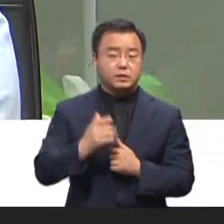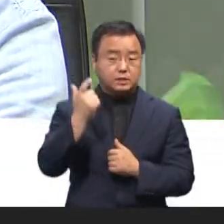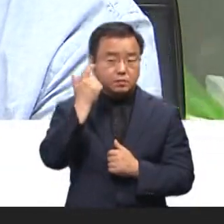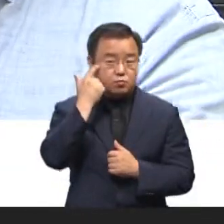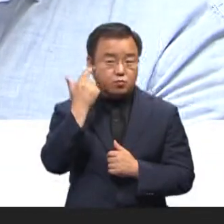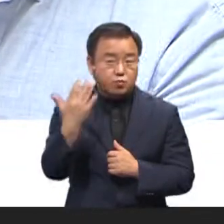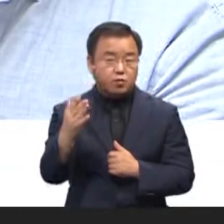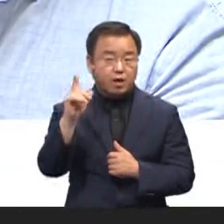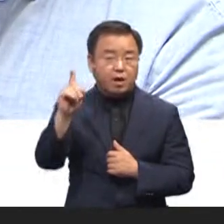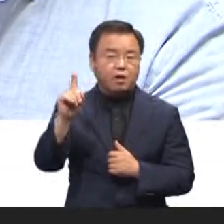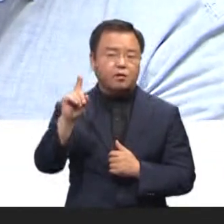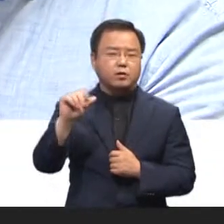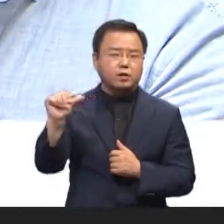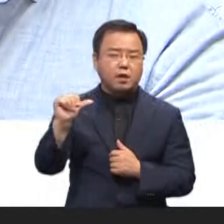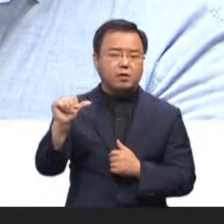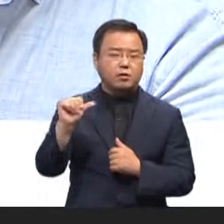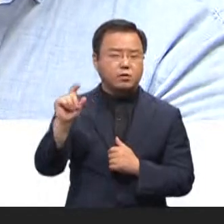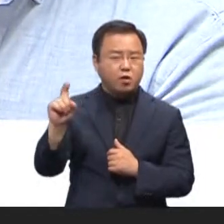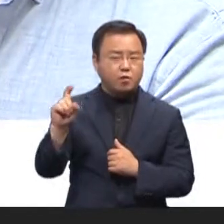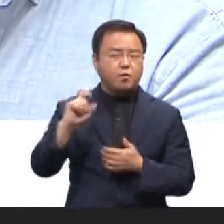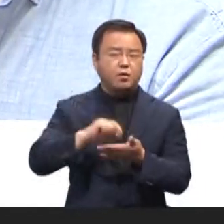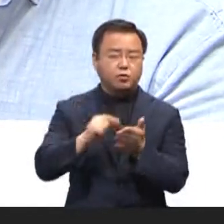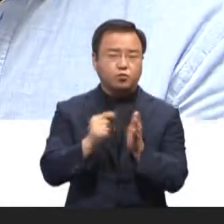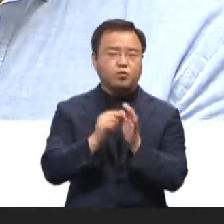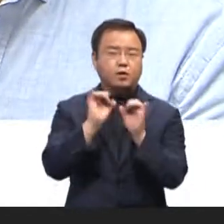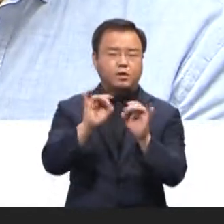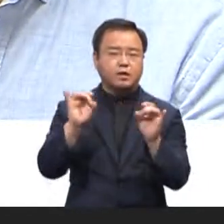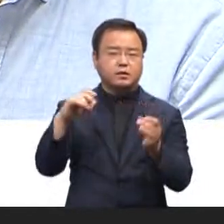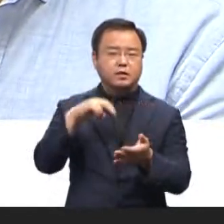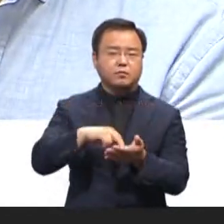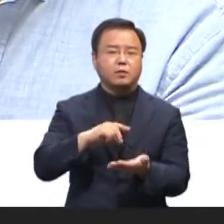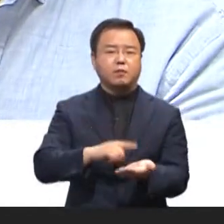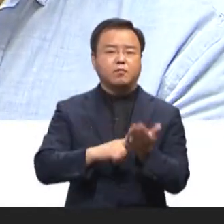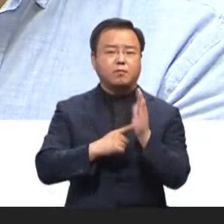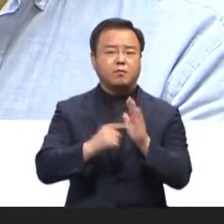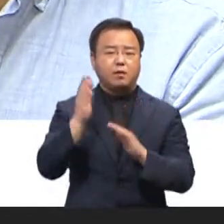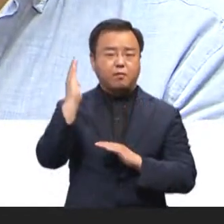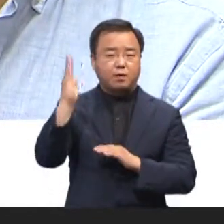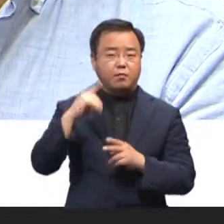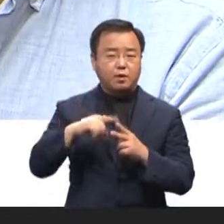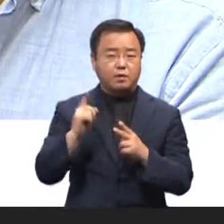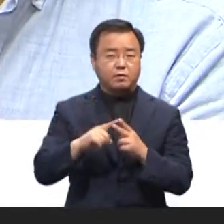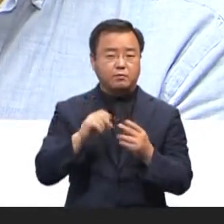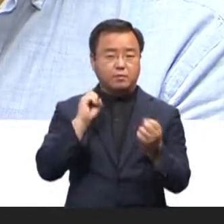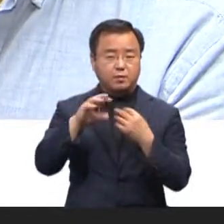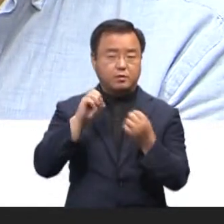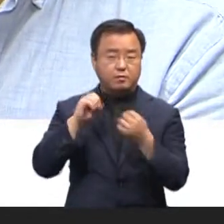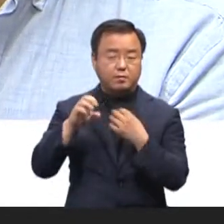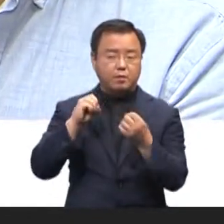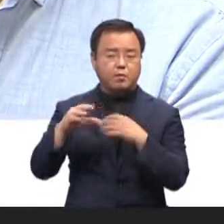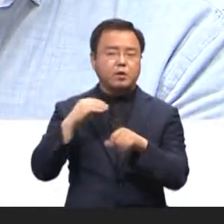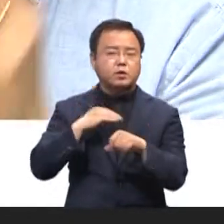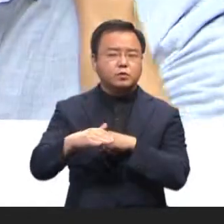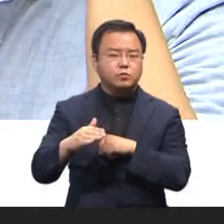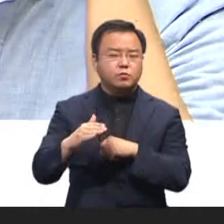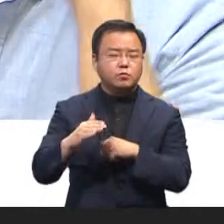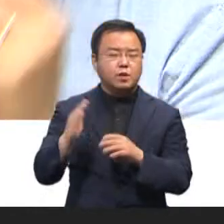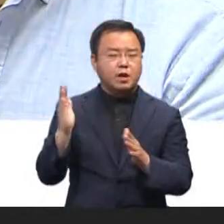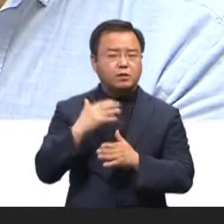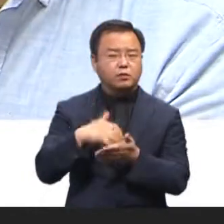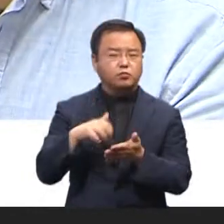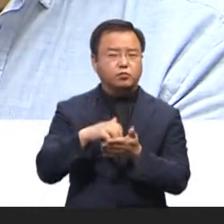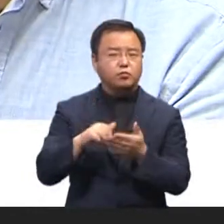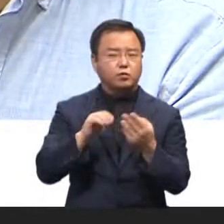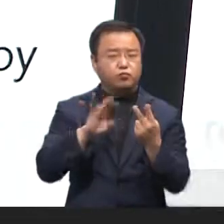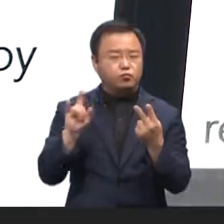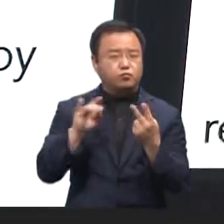뭐 5명, 10명 학생이 이제 각자의 그런 관점을 얘기하고 발표를 하든 코멘트를 남기는 하는 이제 학생의 숫자가 한 두세 배 정도는